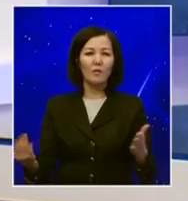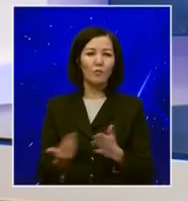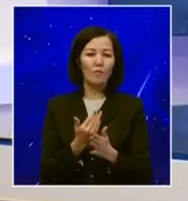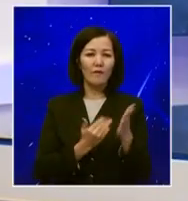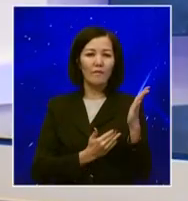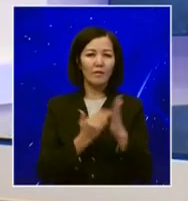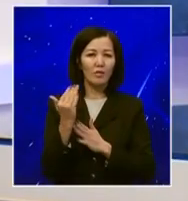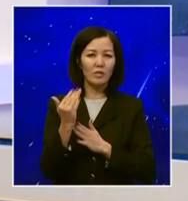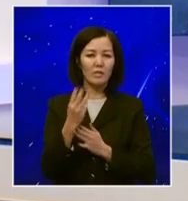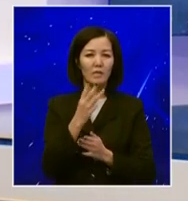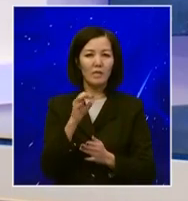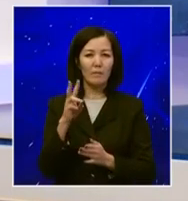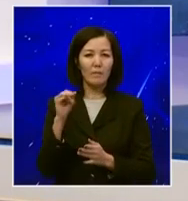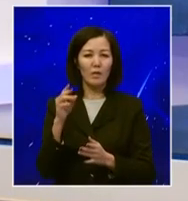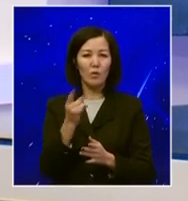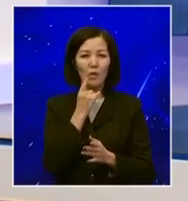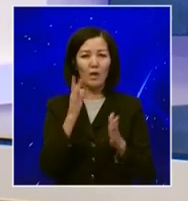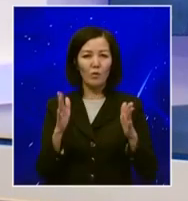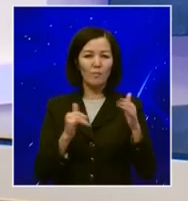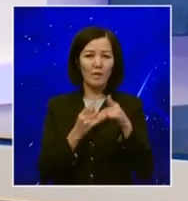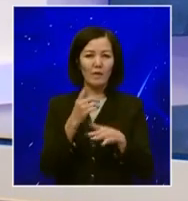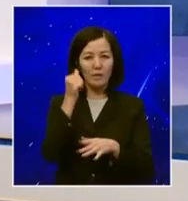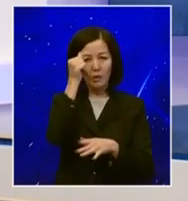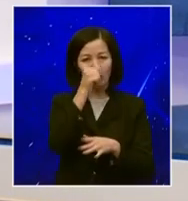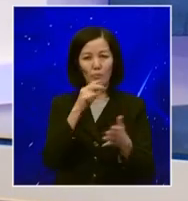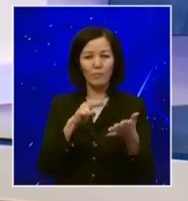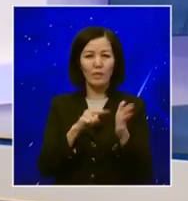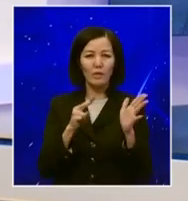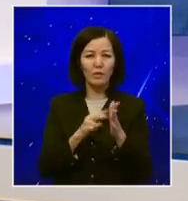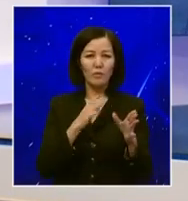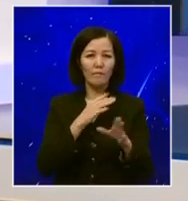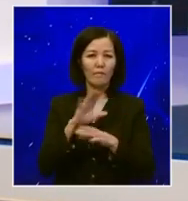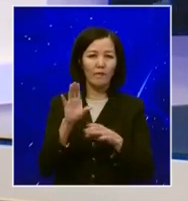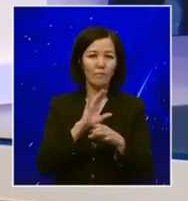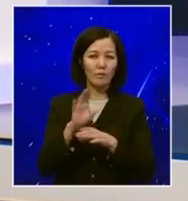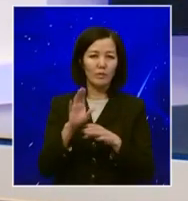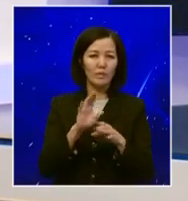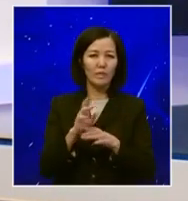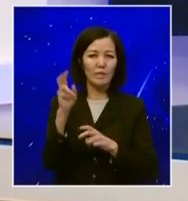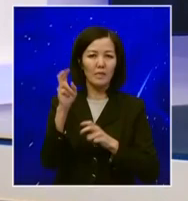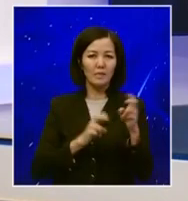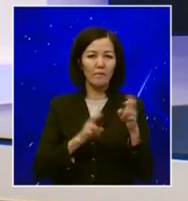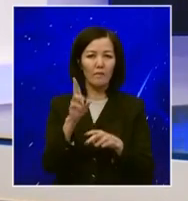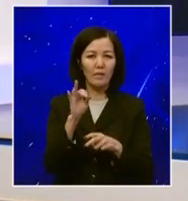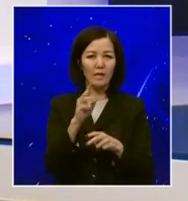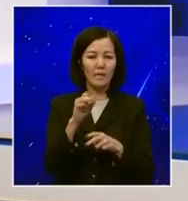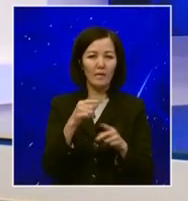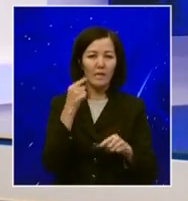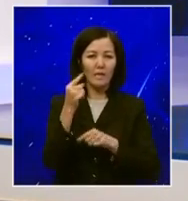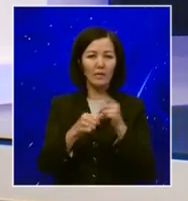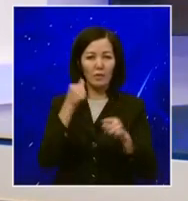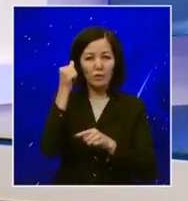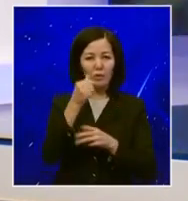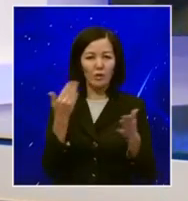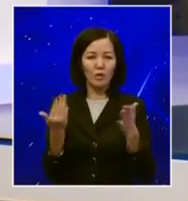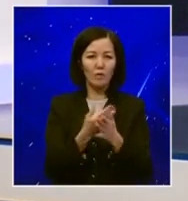Новые вершины. 3 миллиона аккумуляторов в год планирует выпустить на заводе Кайнар АКБ в следующем году. Это новый